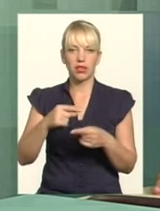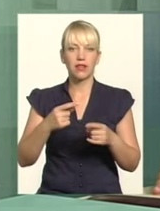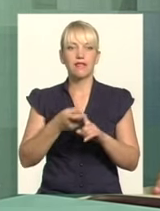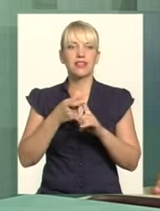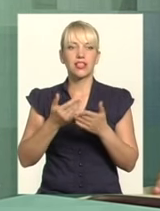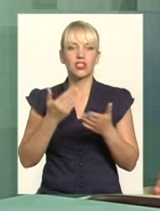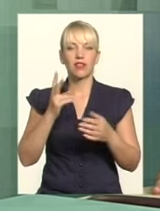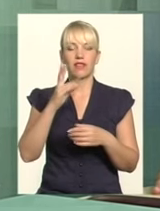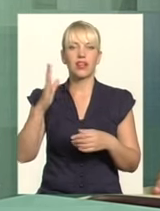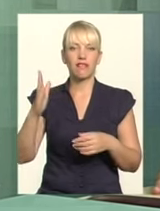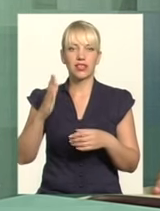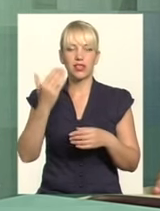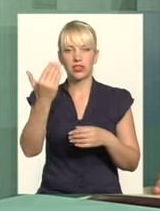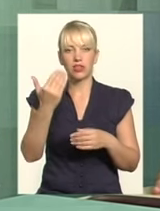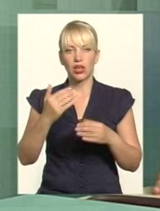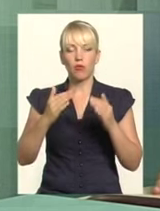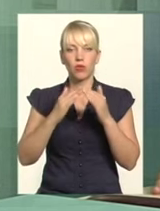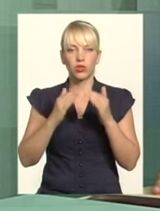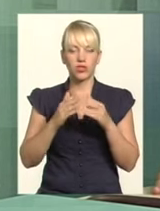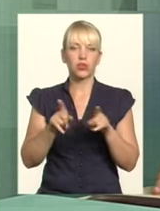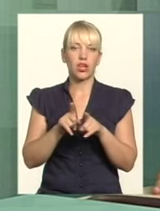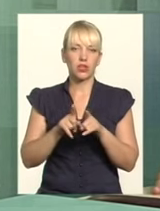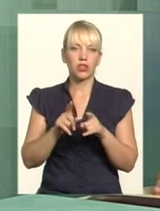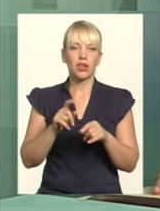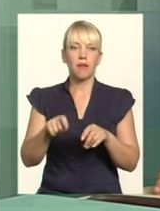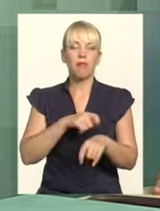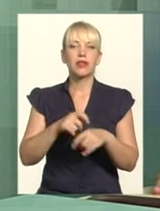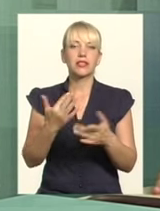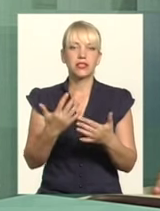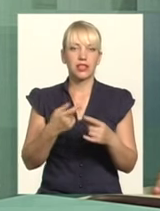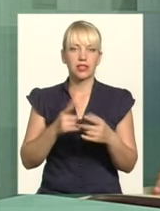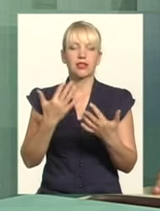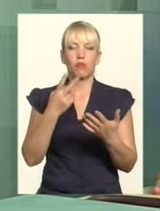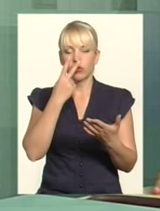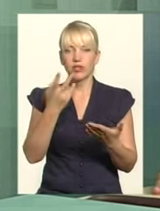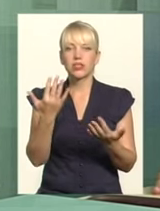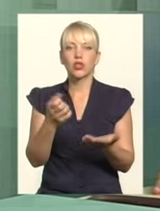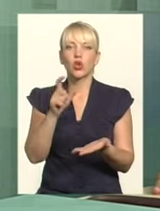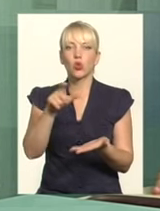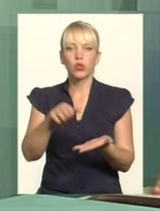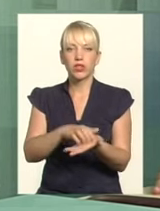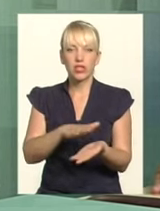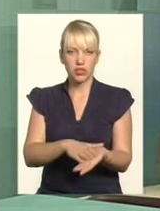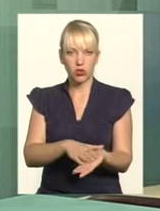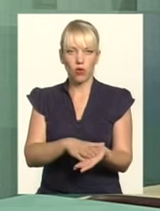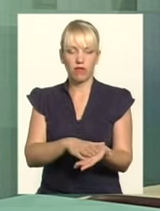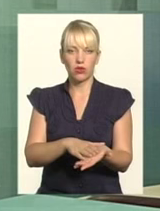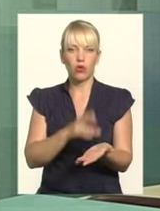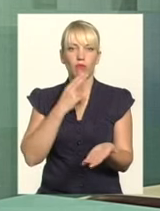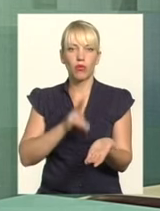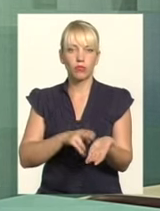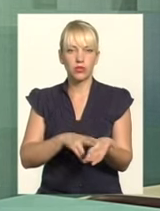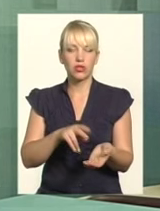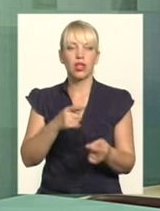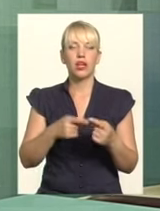яка квадратура в неї будинку, так само по нормам буде даватися, скільки зареєстровано. Значить, їй